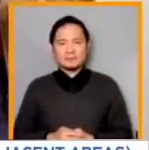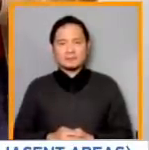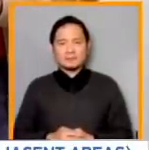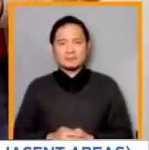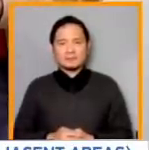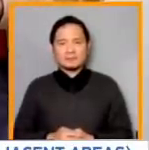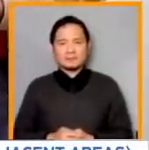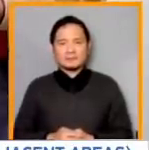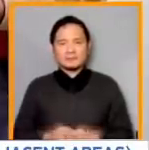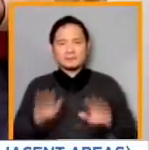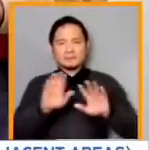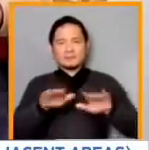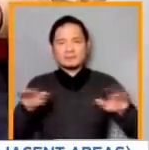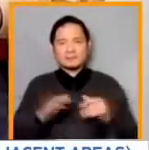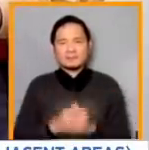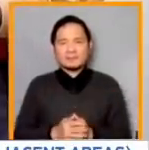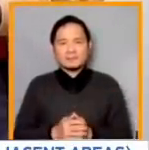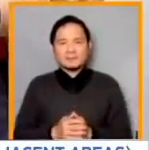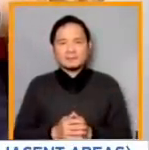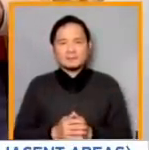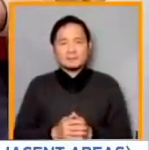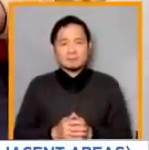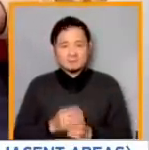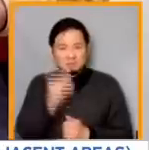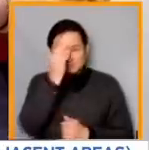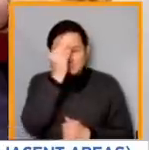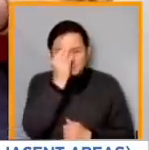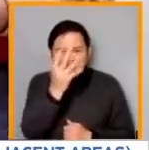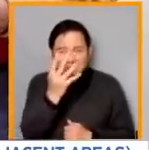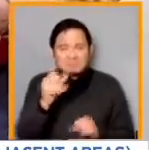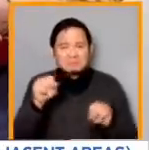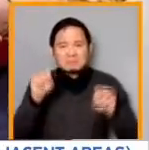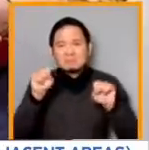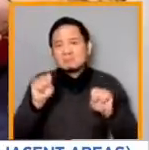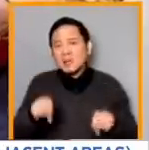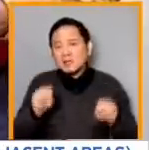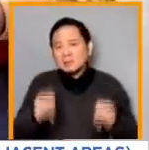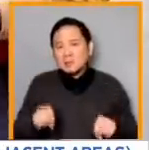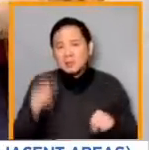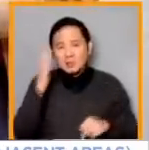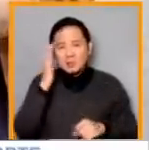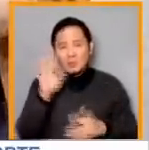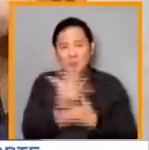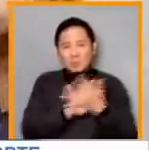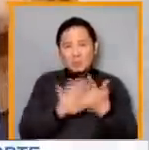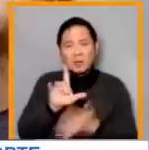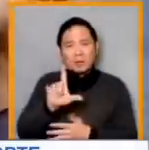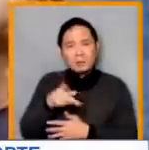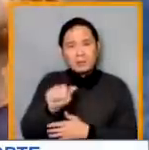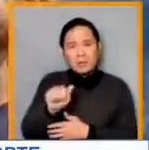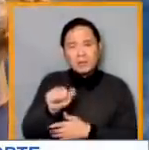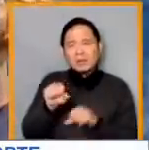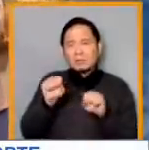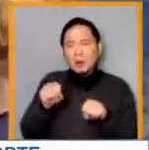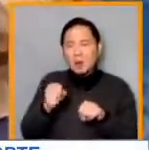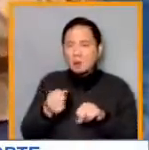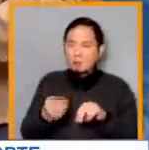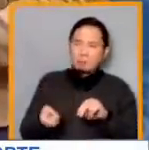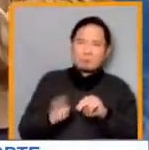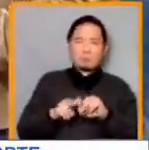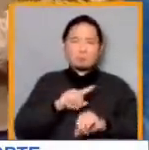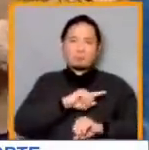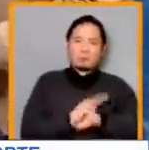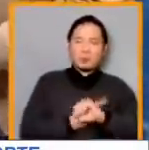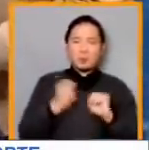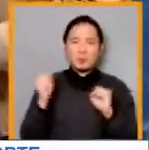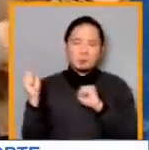Mga kapuso, hindi po inaalis yung posibilidad na lumakas at maging bagyo yung binabantayan nating low pressure area. Huling nakita nasa aming LTA dyan sa